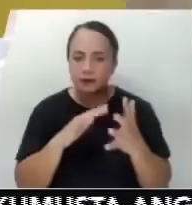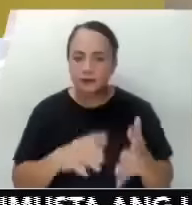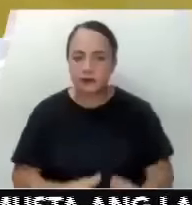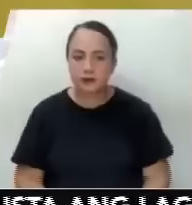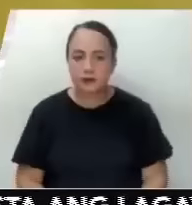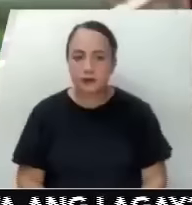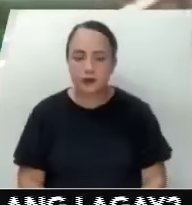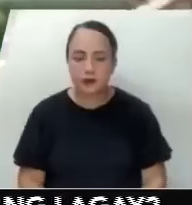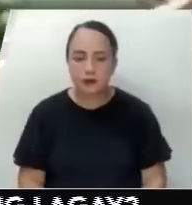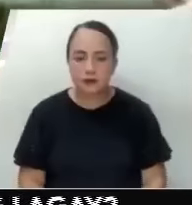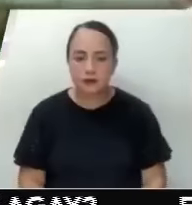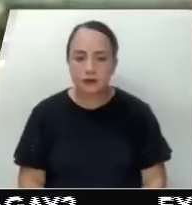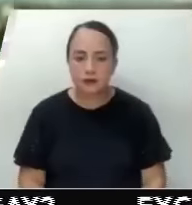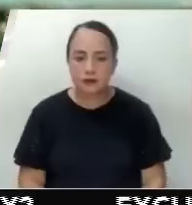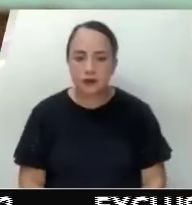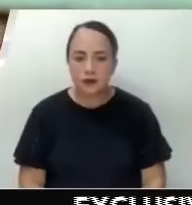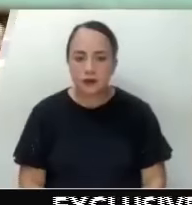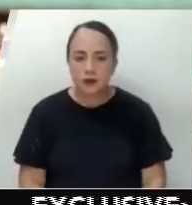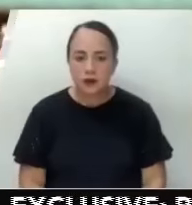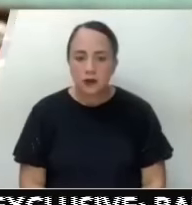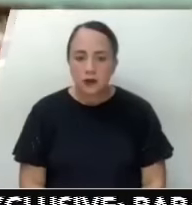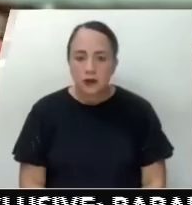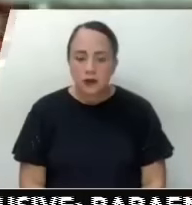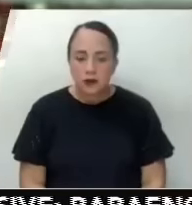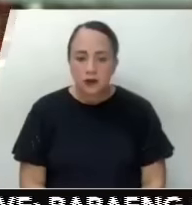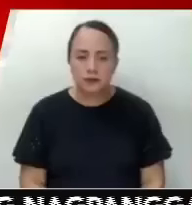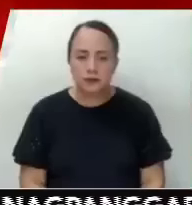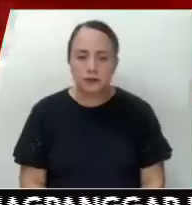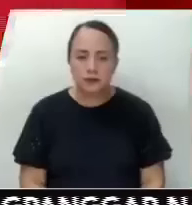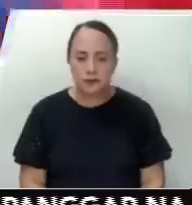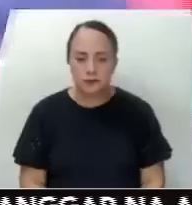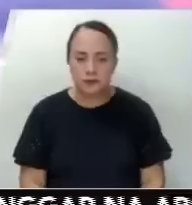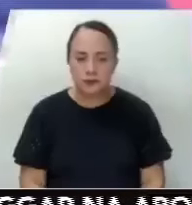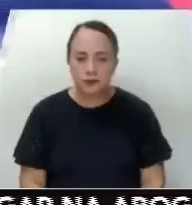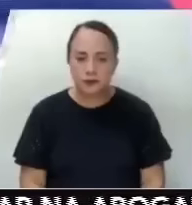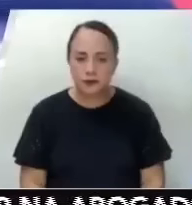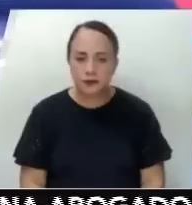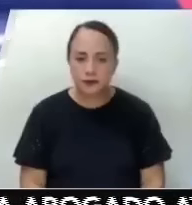GMA Integrated News, Bam Alegre, nakatutok 24 oras.